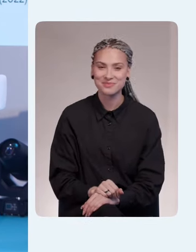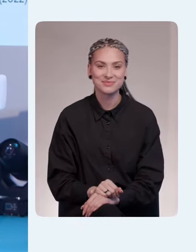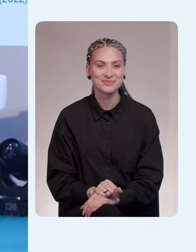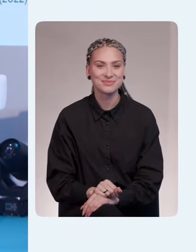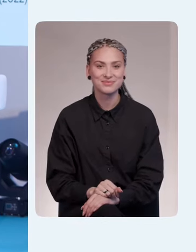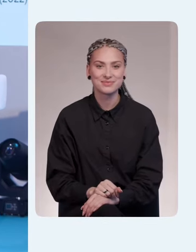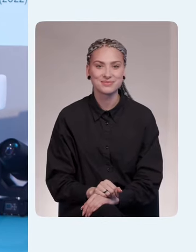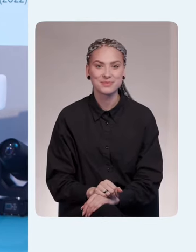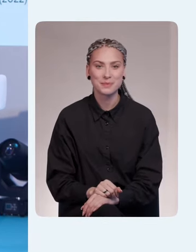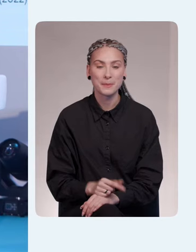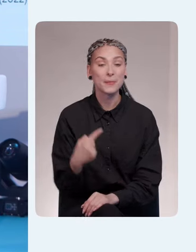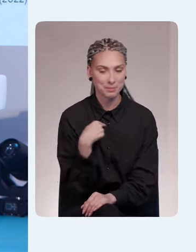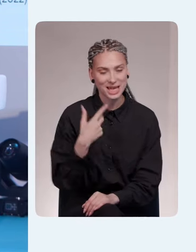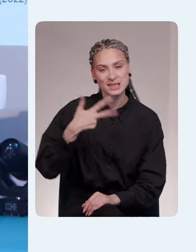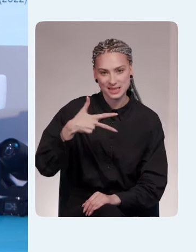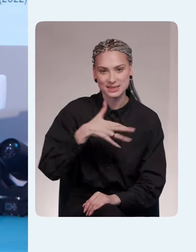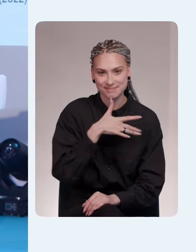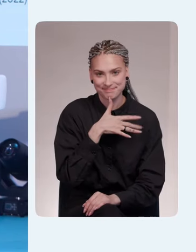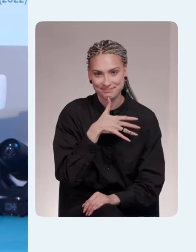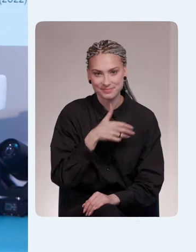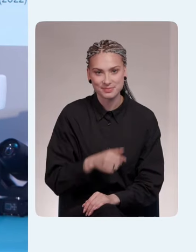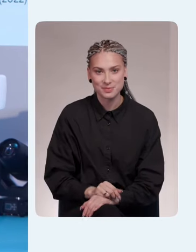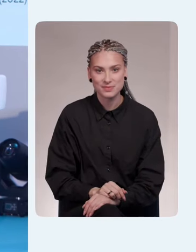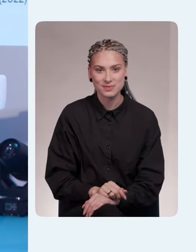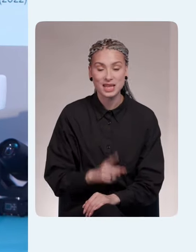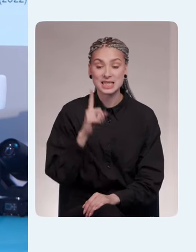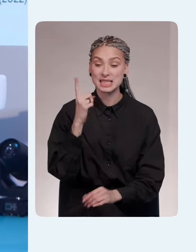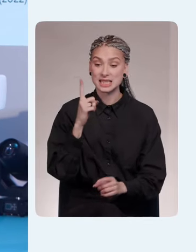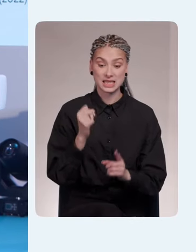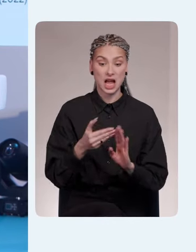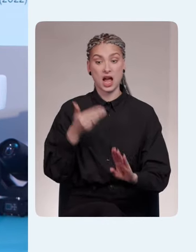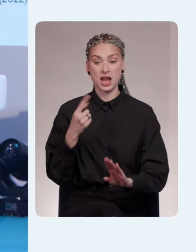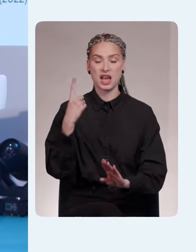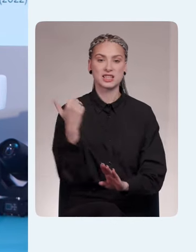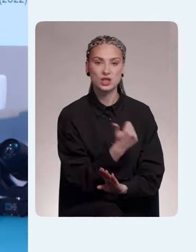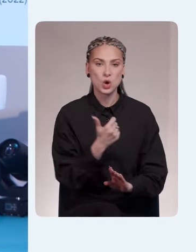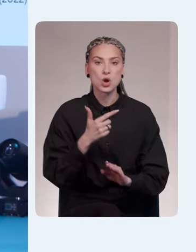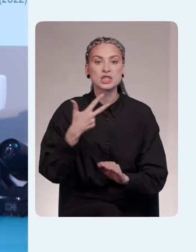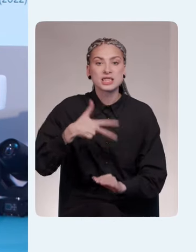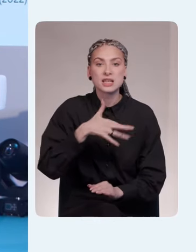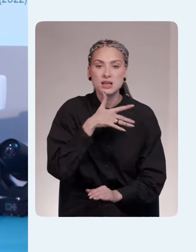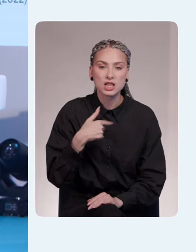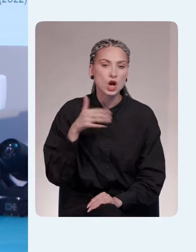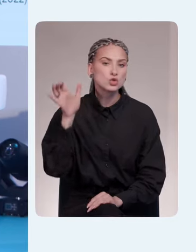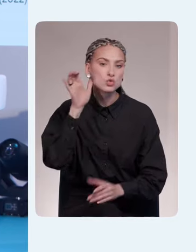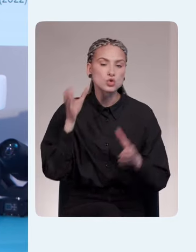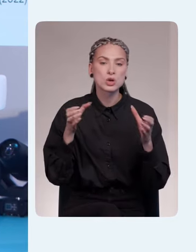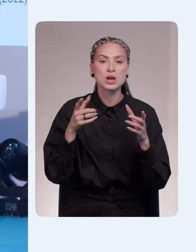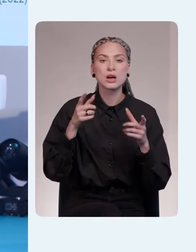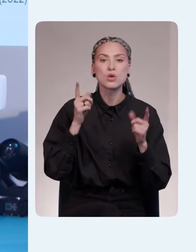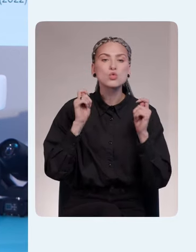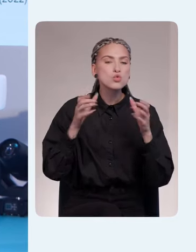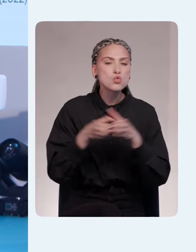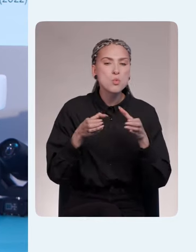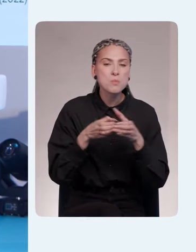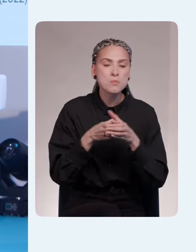Так, мне 30. И за неделю до своего 30-летия я каждый божий день слушал группу «Сектора газа». Мне